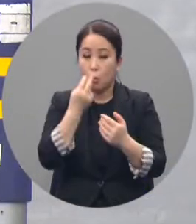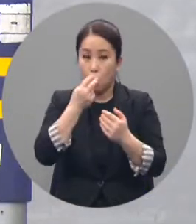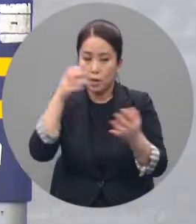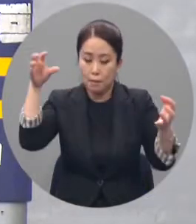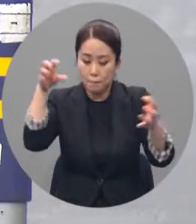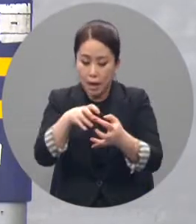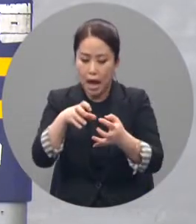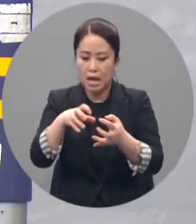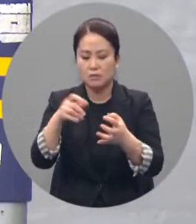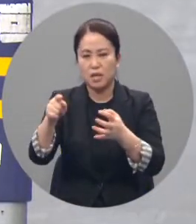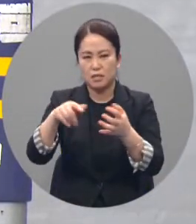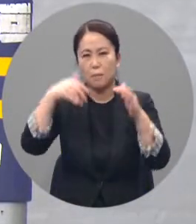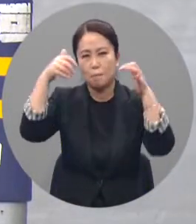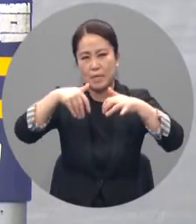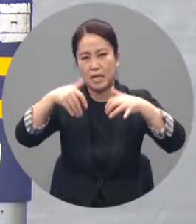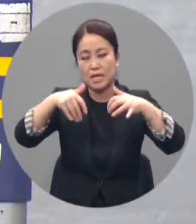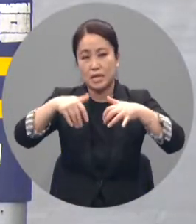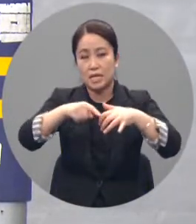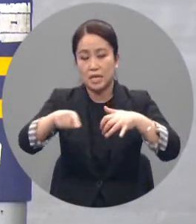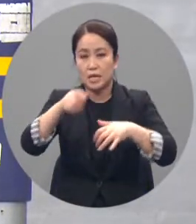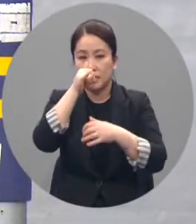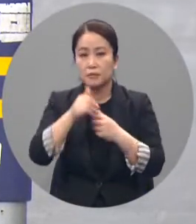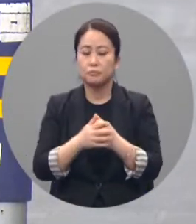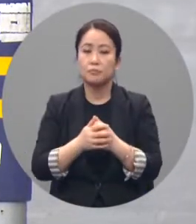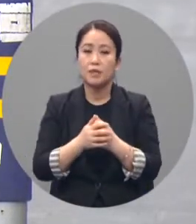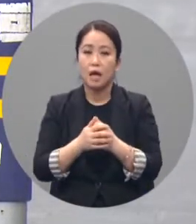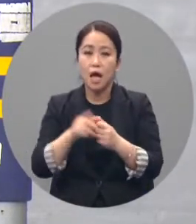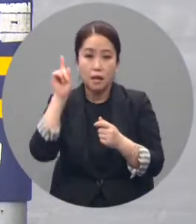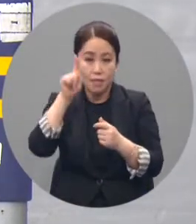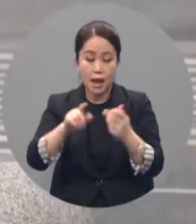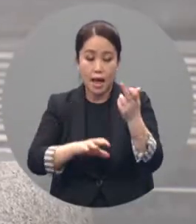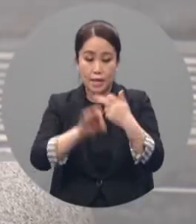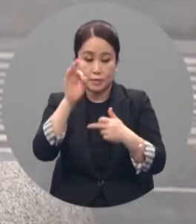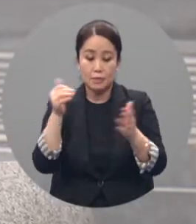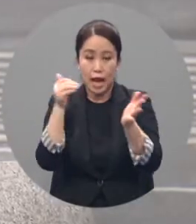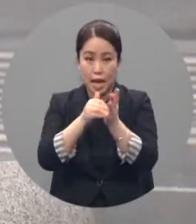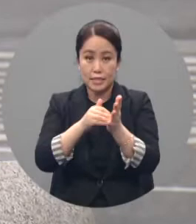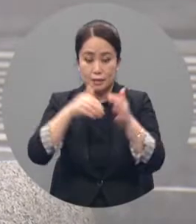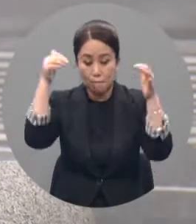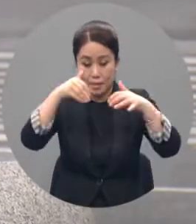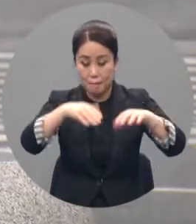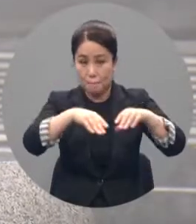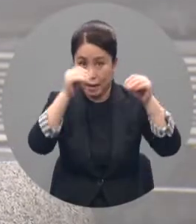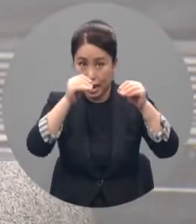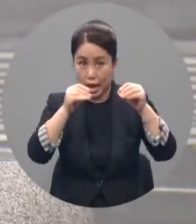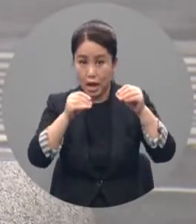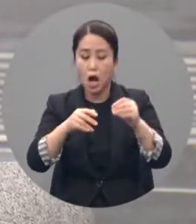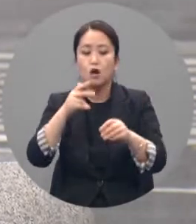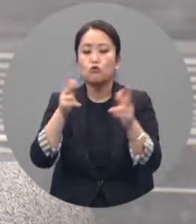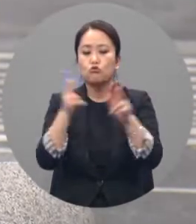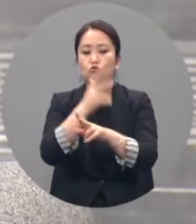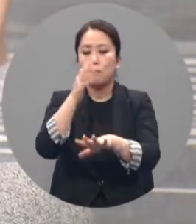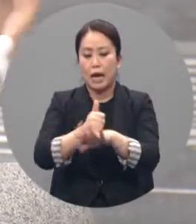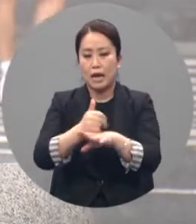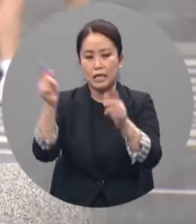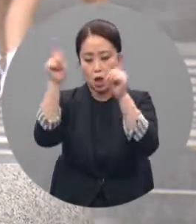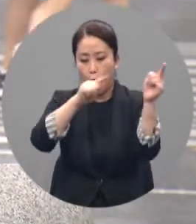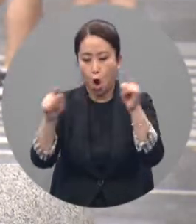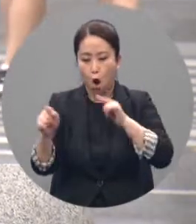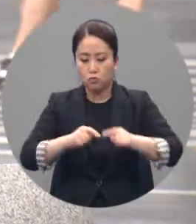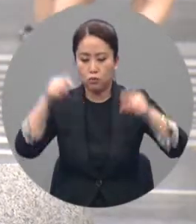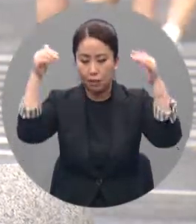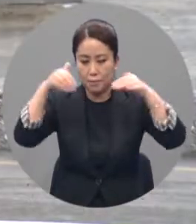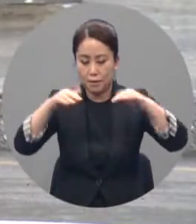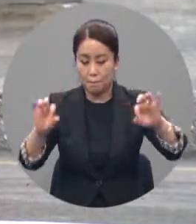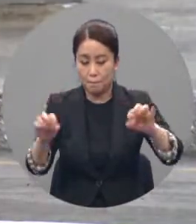저기압이 발달하겠습니다. 부산은 내일 오전까지 비가 오다 그치겠고 주말에 전국에서 비가 다시 시작돼 다음